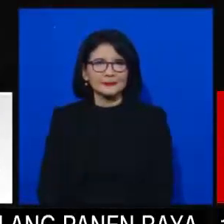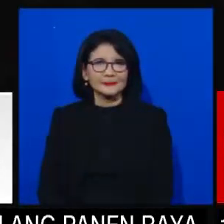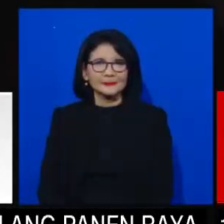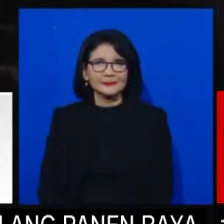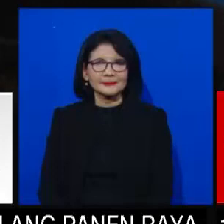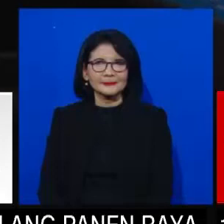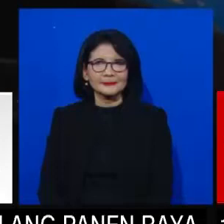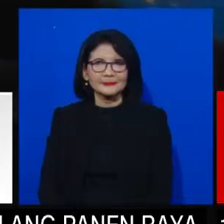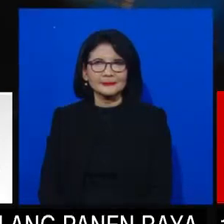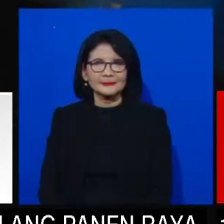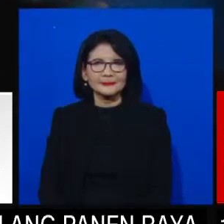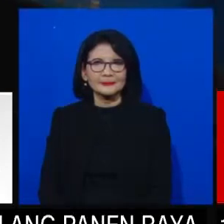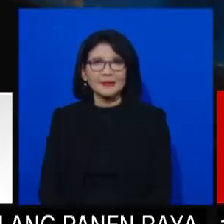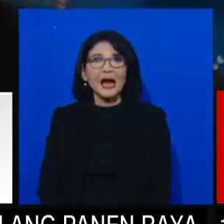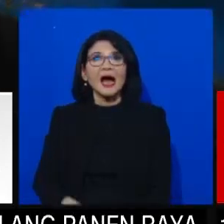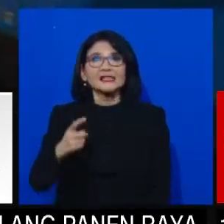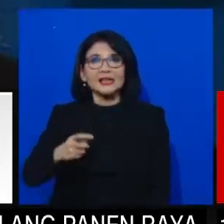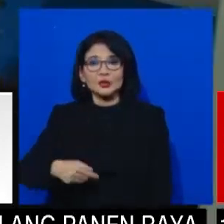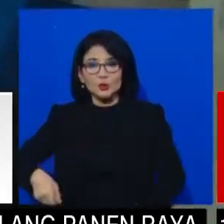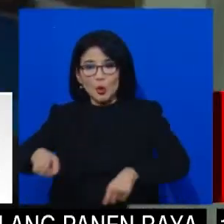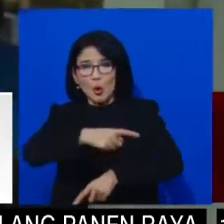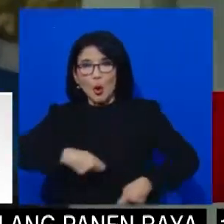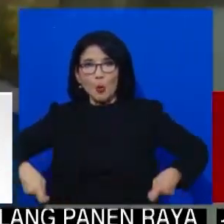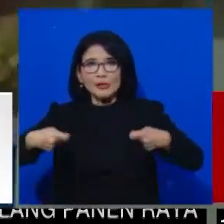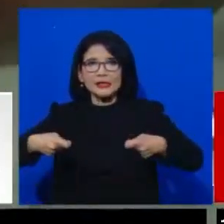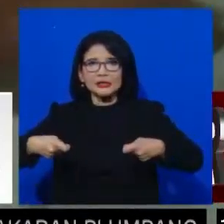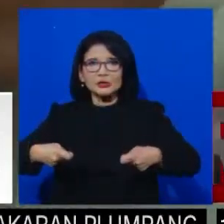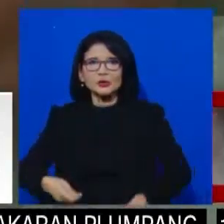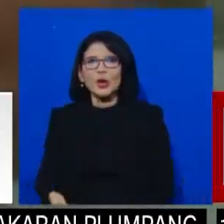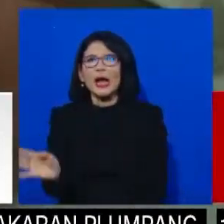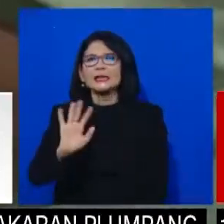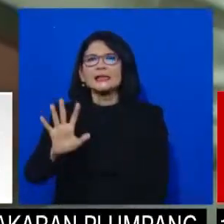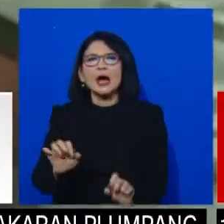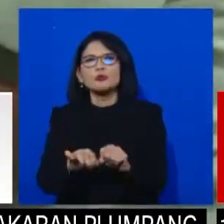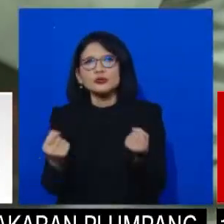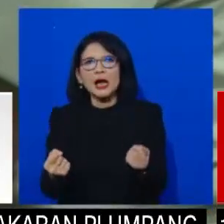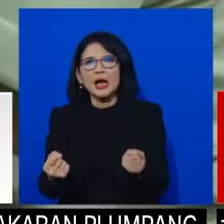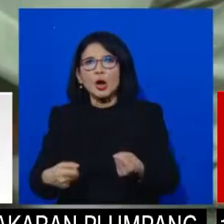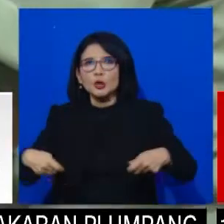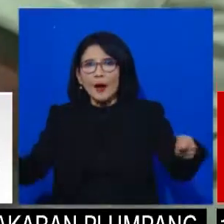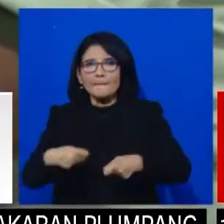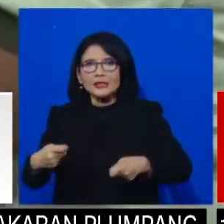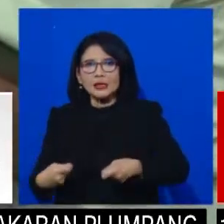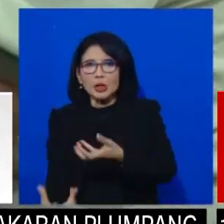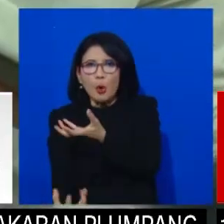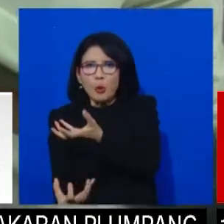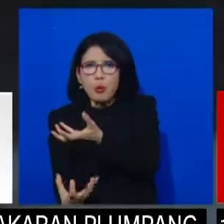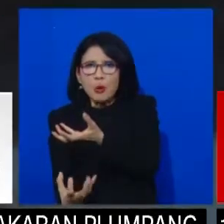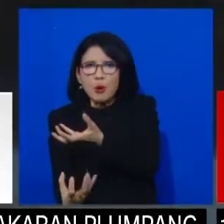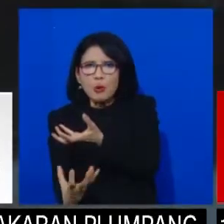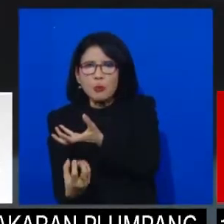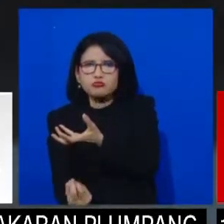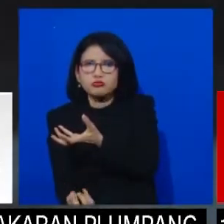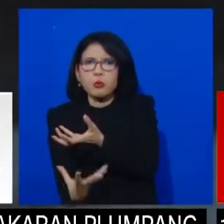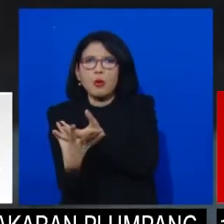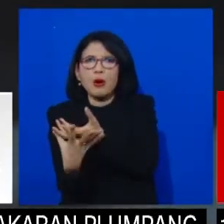Ya Allah. Salah satu kelebihan wajan baja adalah tidak mudah pecah atau rusak ketika digunakan untuk memasak dengan api suhu tinggi.